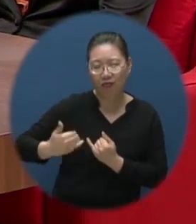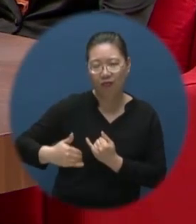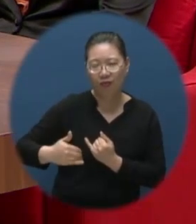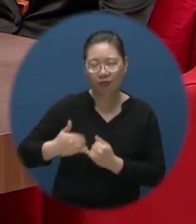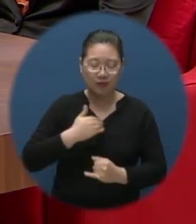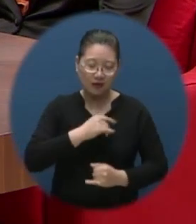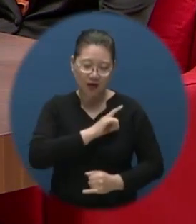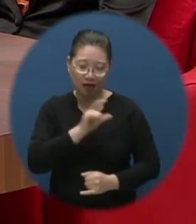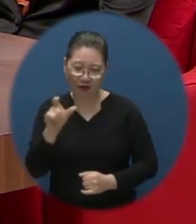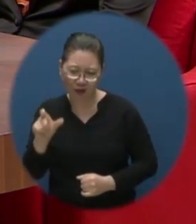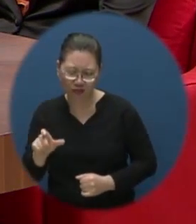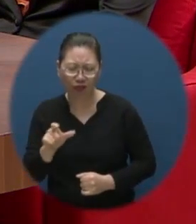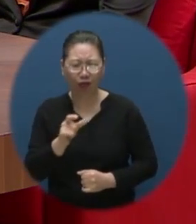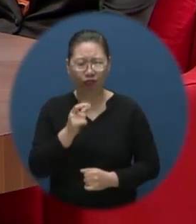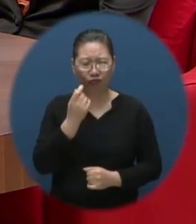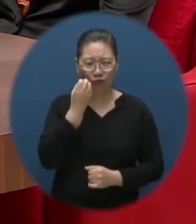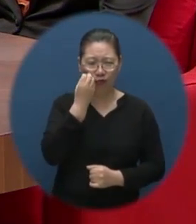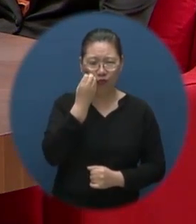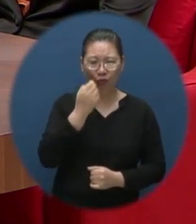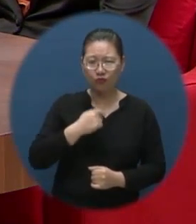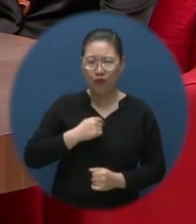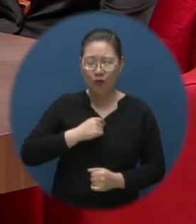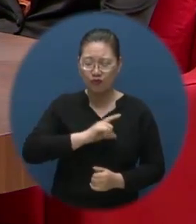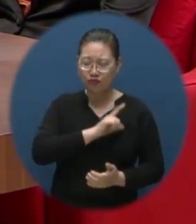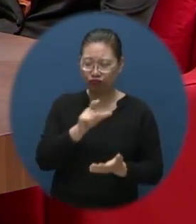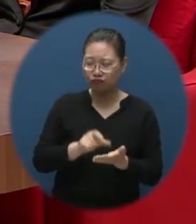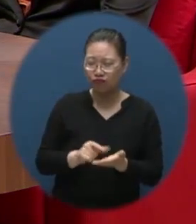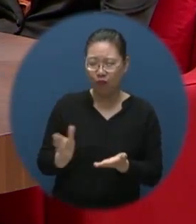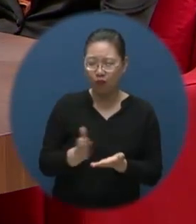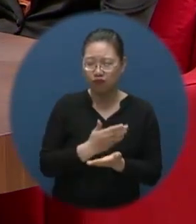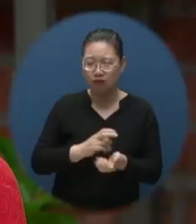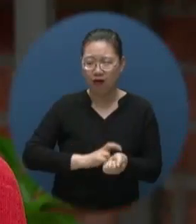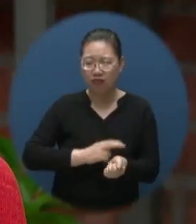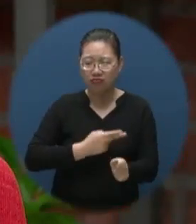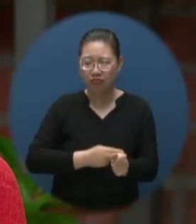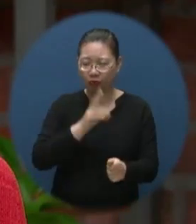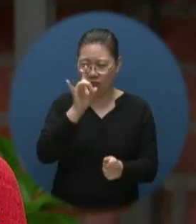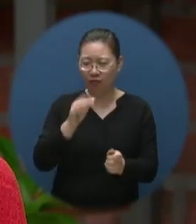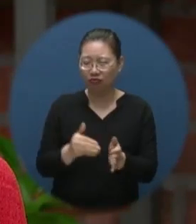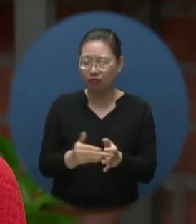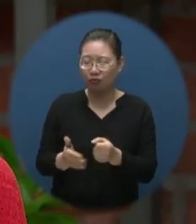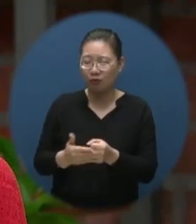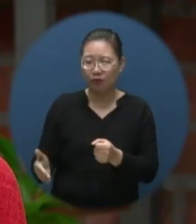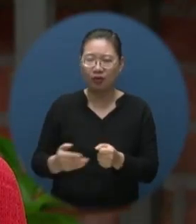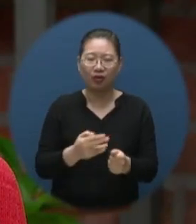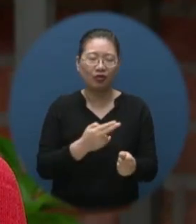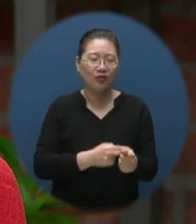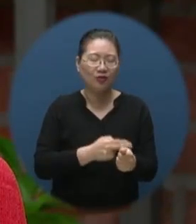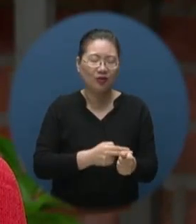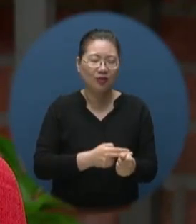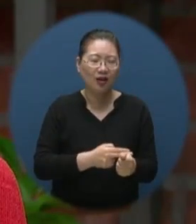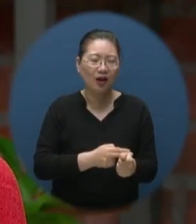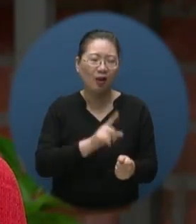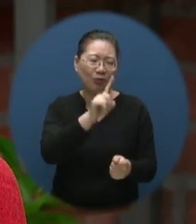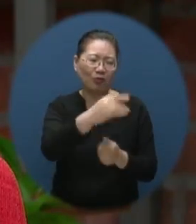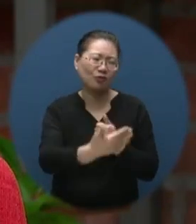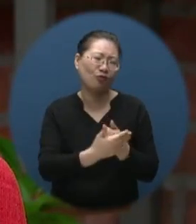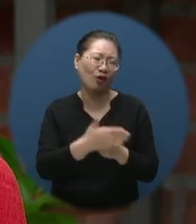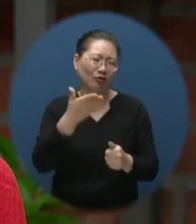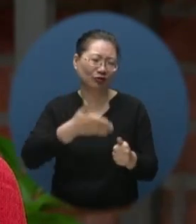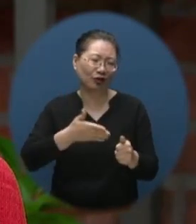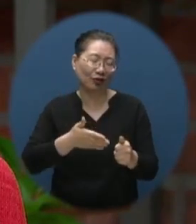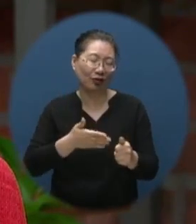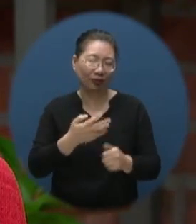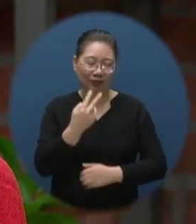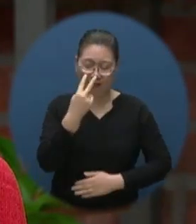제 이름으로 나가면 이상하잖아요. 저는 아무 타이틀도 없구만 한의사밖에. 그 선생님 좀 보세요 그랬더니